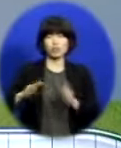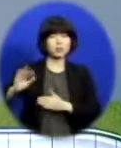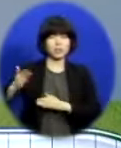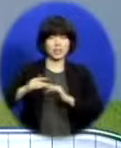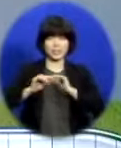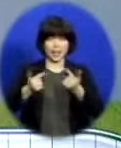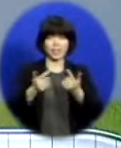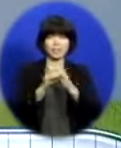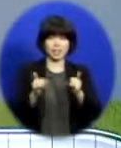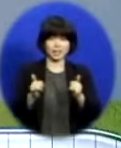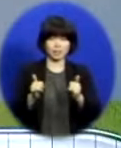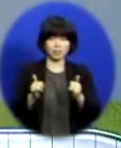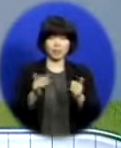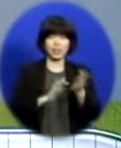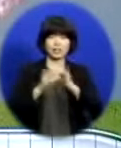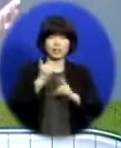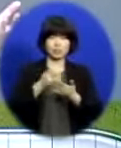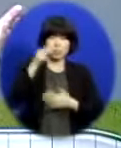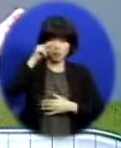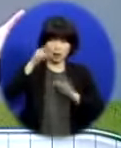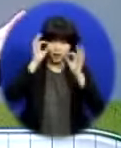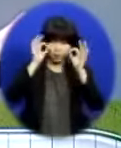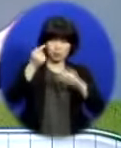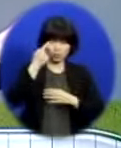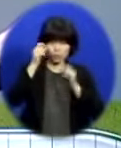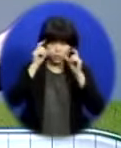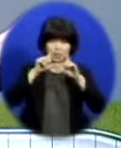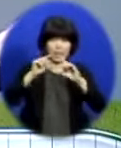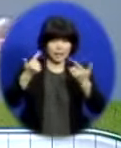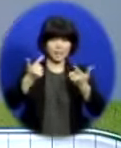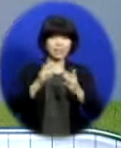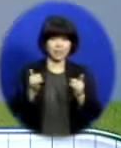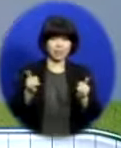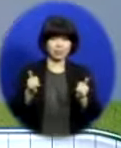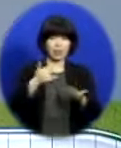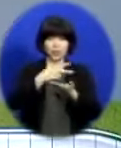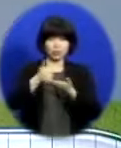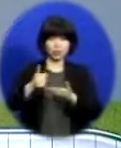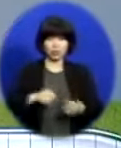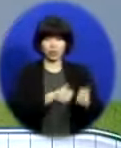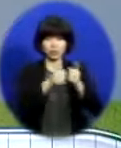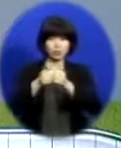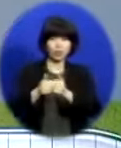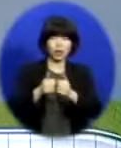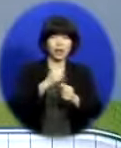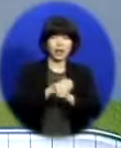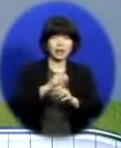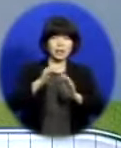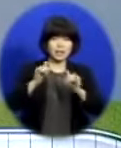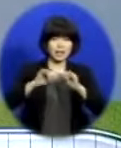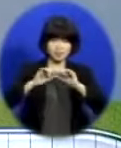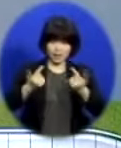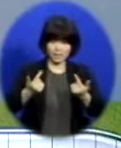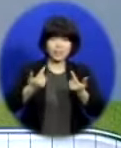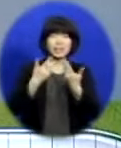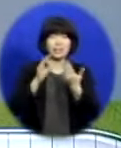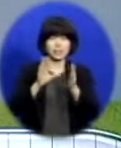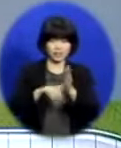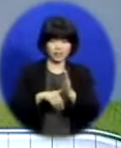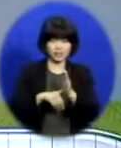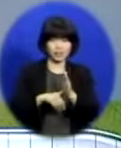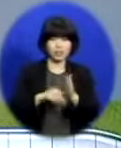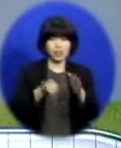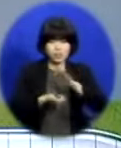사람은 예수님을 바라보는 눈이 뜨이지 않은 사람 주님 과 동행하는 사람이 아닌 경우에는